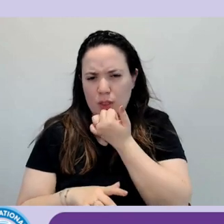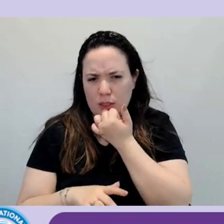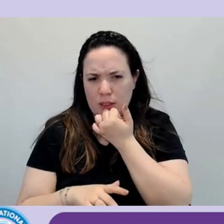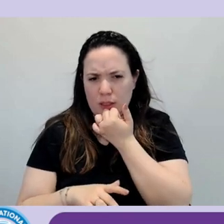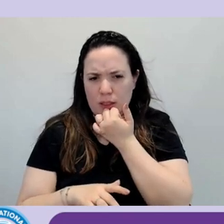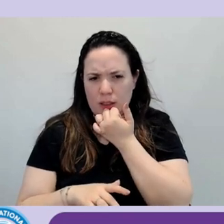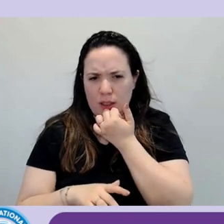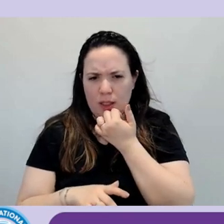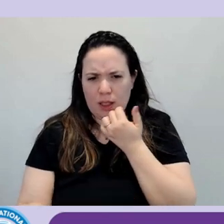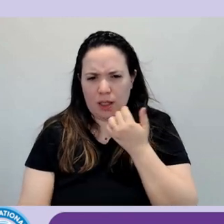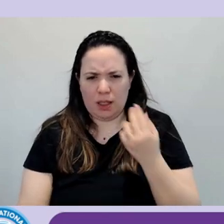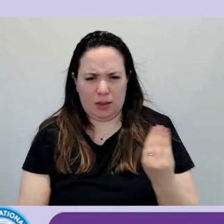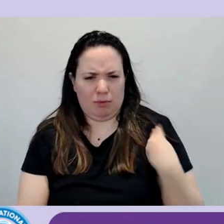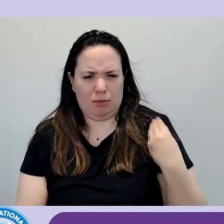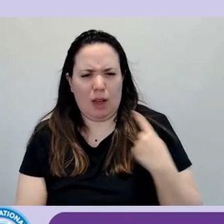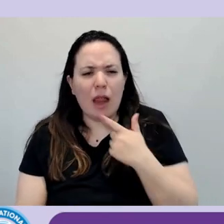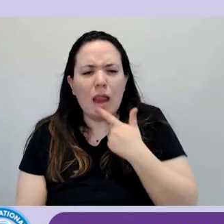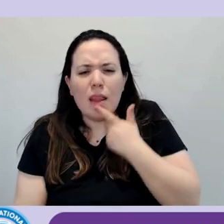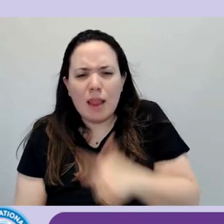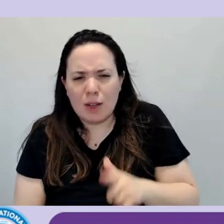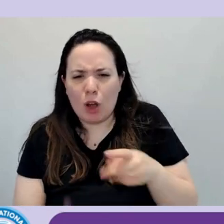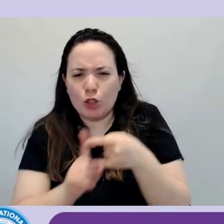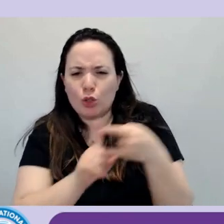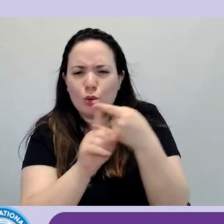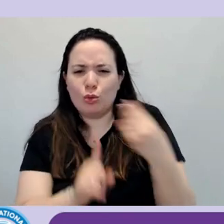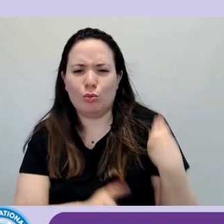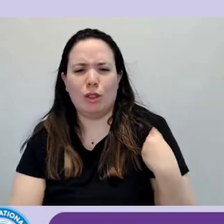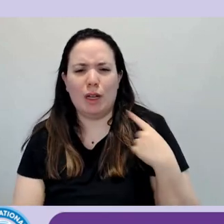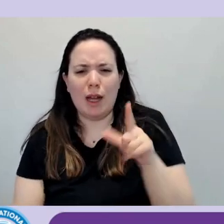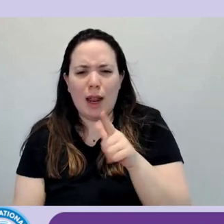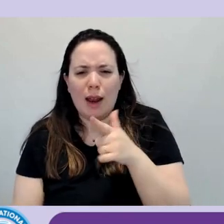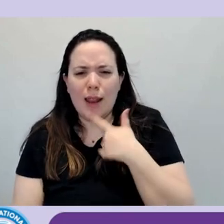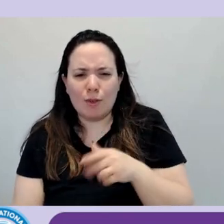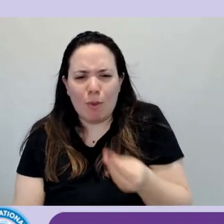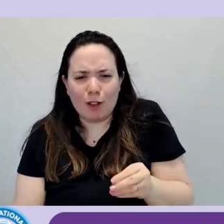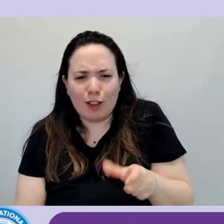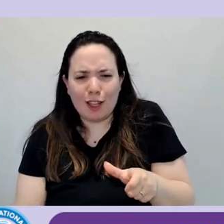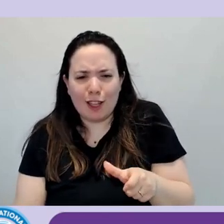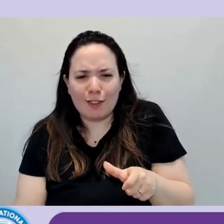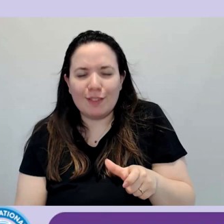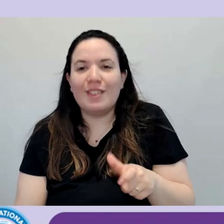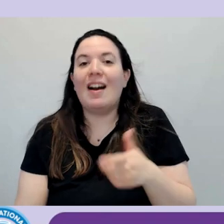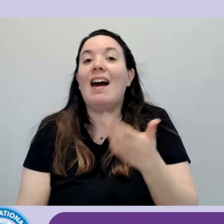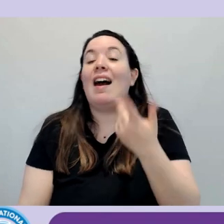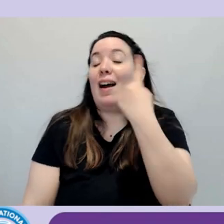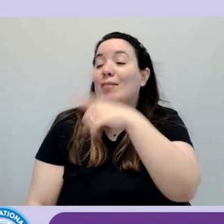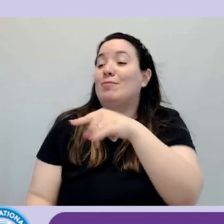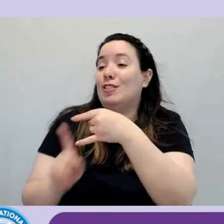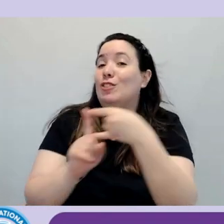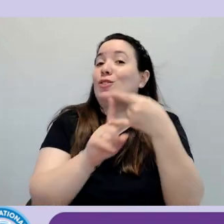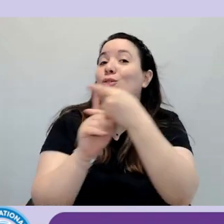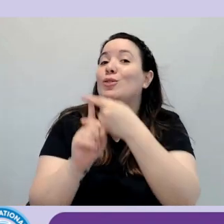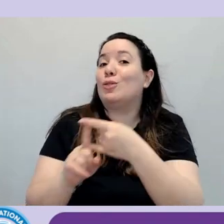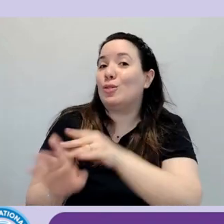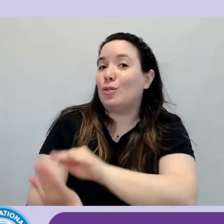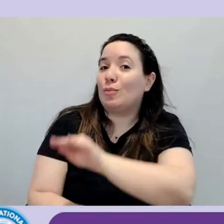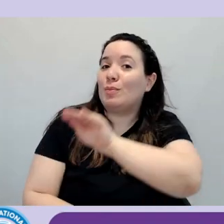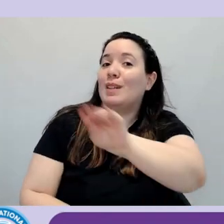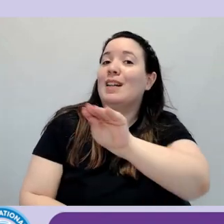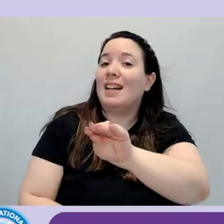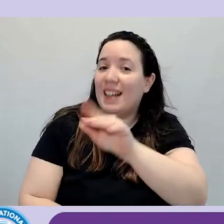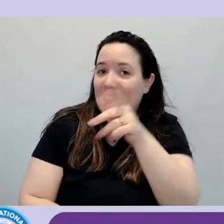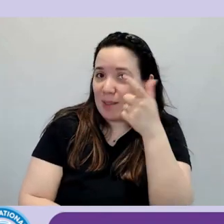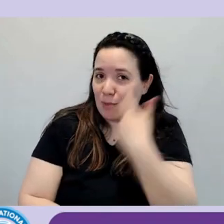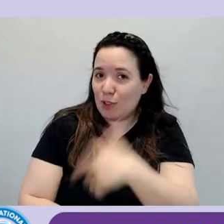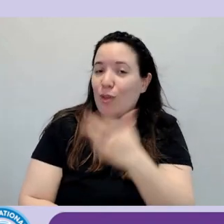mi chiede la lingua e questa è una cosa di zoom che ti esce di che che lingua è